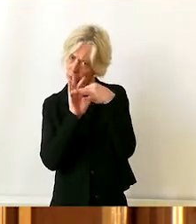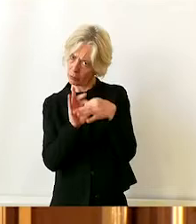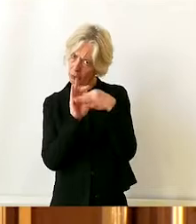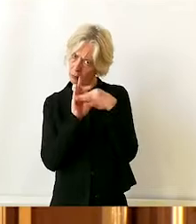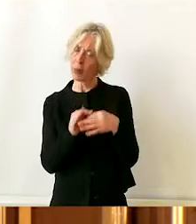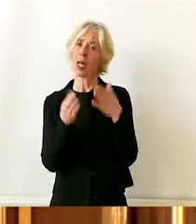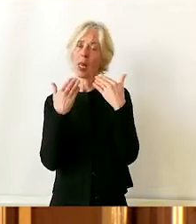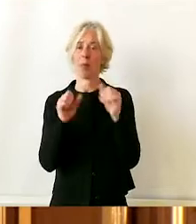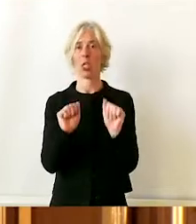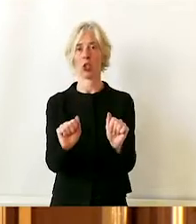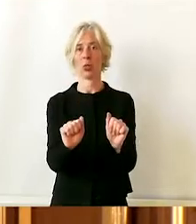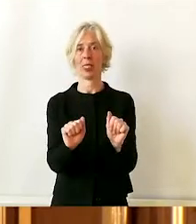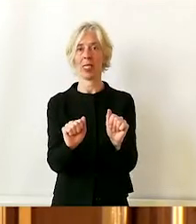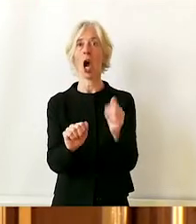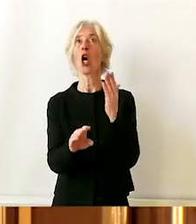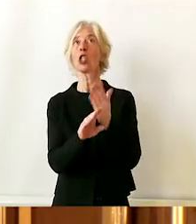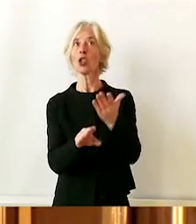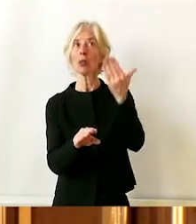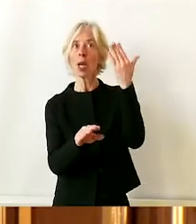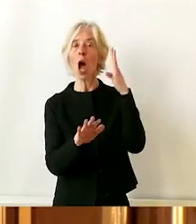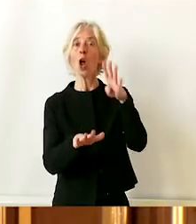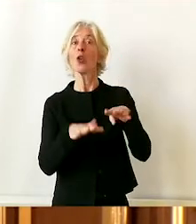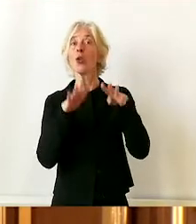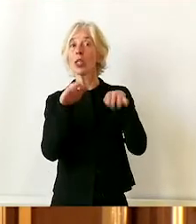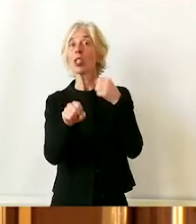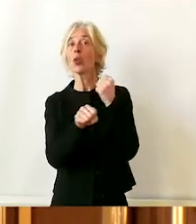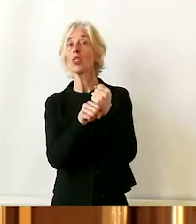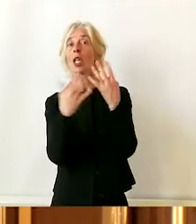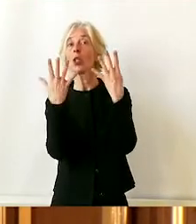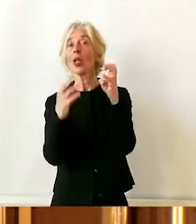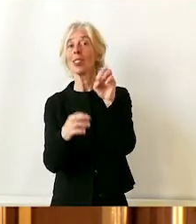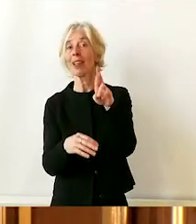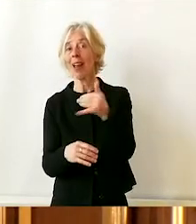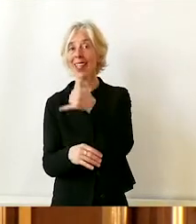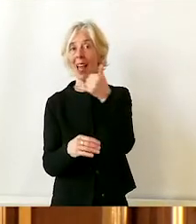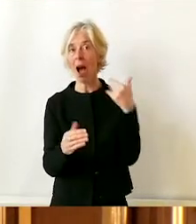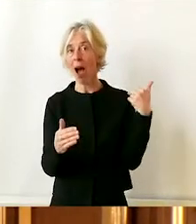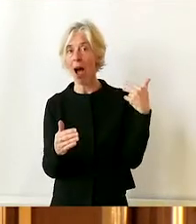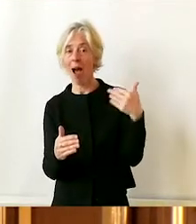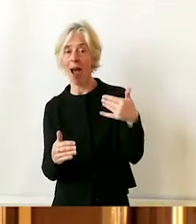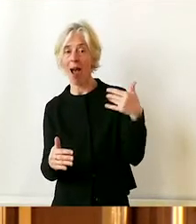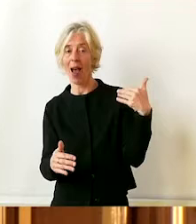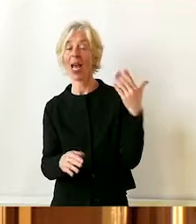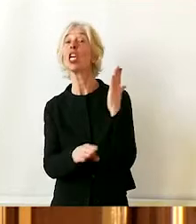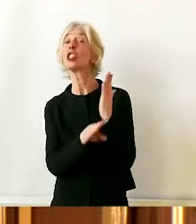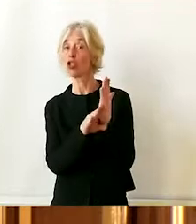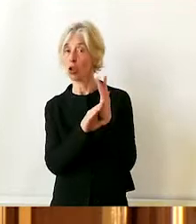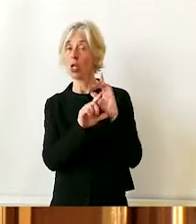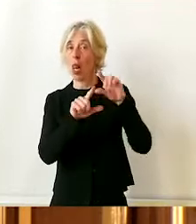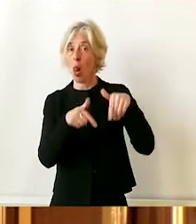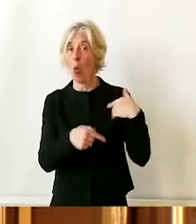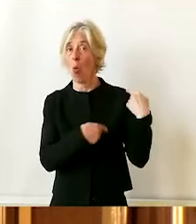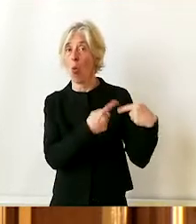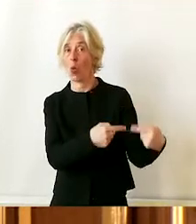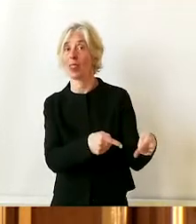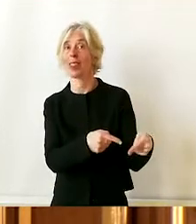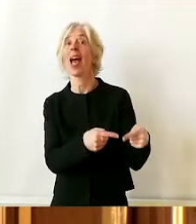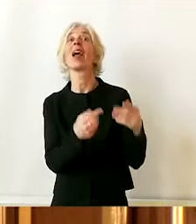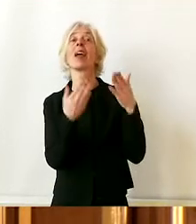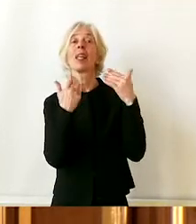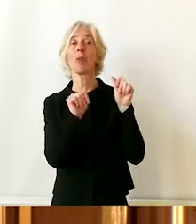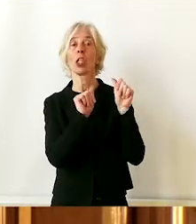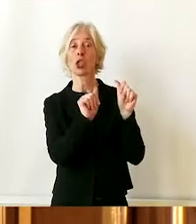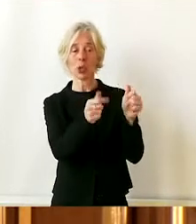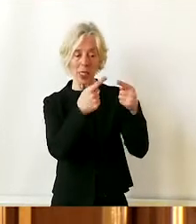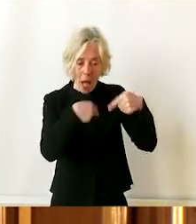den 90er Jahren in diesem Bereich engagiert. Wir haben eine Klimaschutzabteilung, die, glaube ich, damals auch